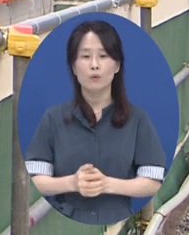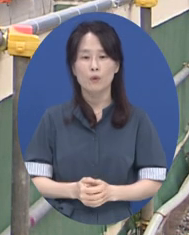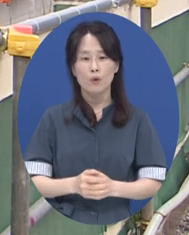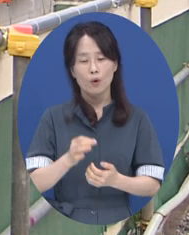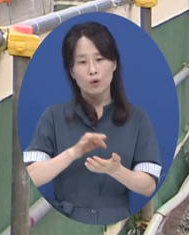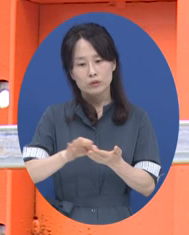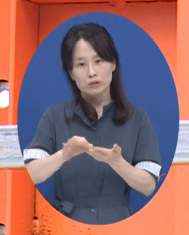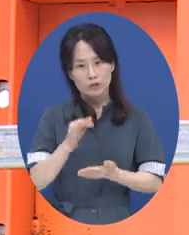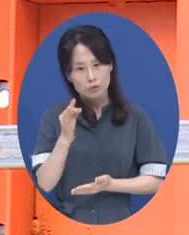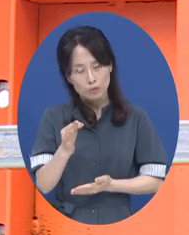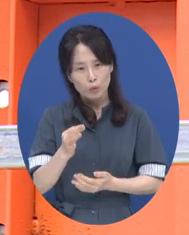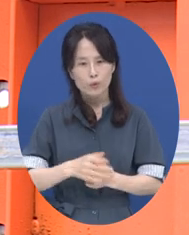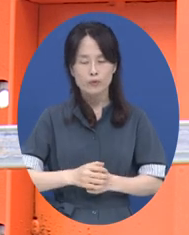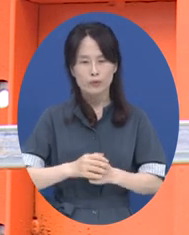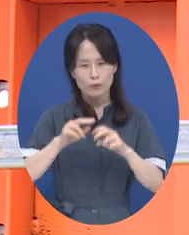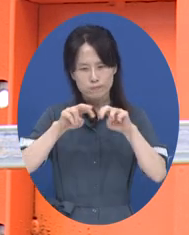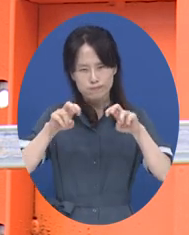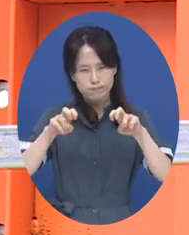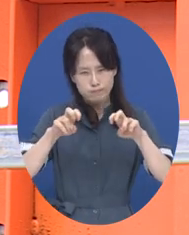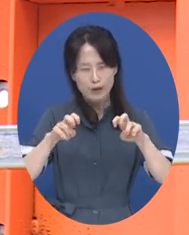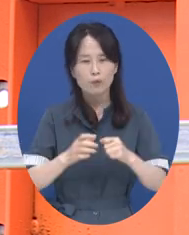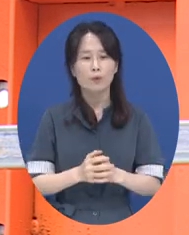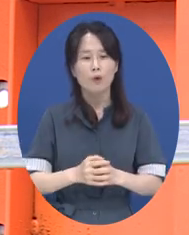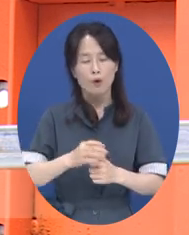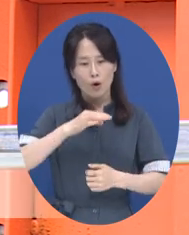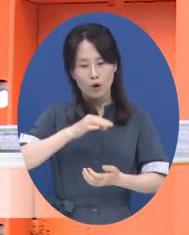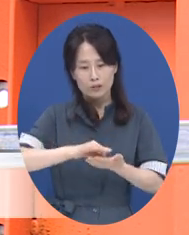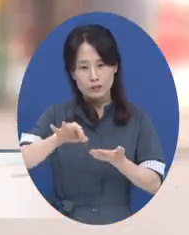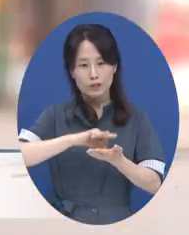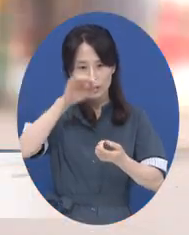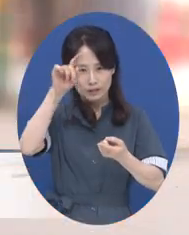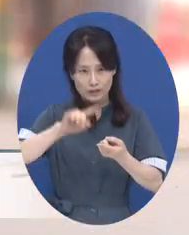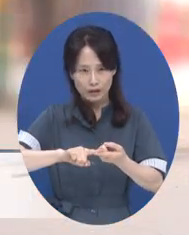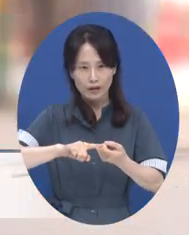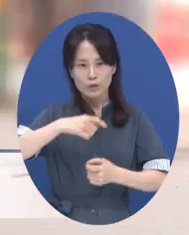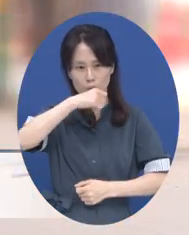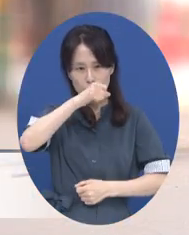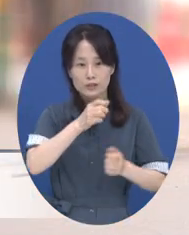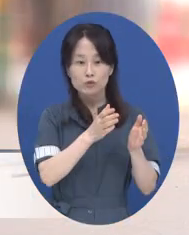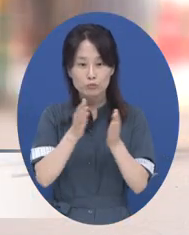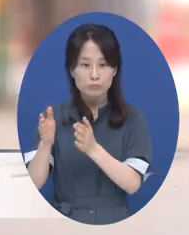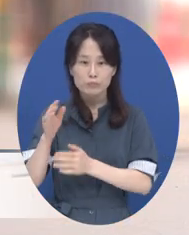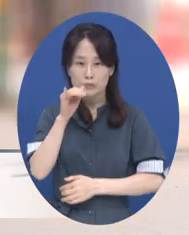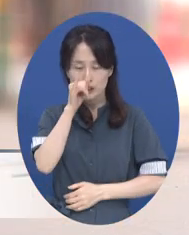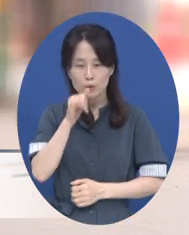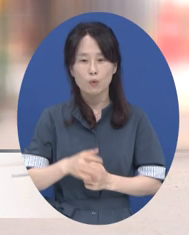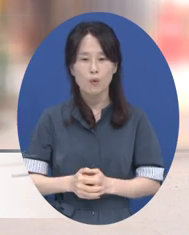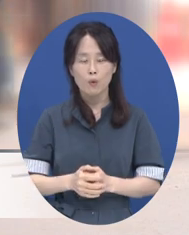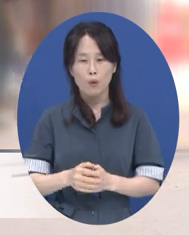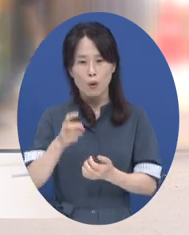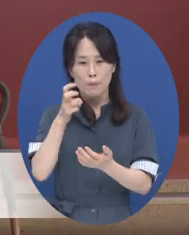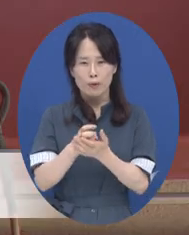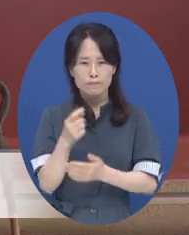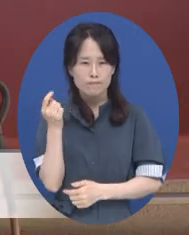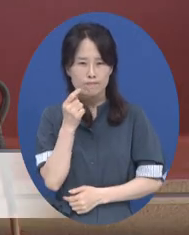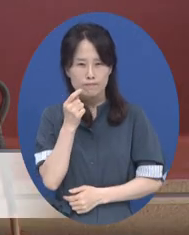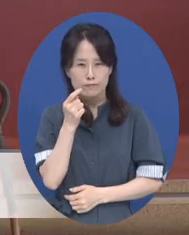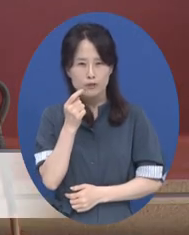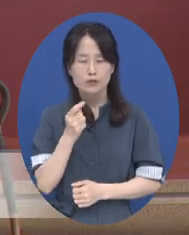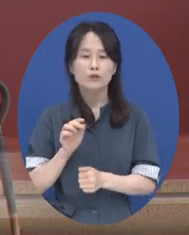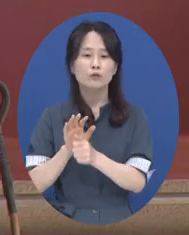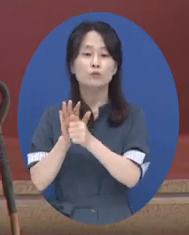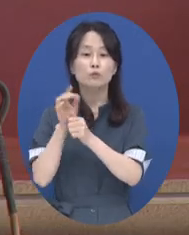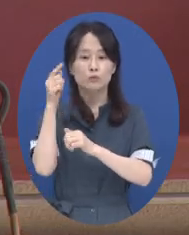억제하고 재원 조달 계획을 면밀히 분석하는 등 재정 상황에 맞게 사업 예산 편성과 강력한 집행